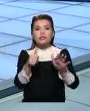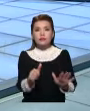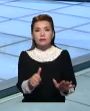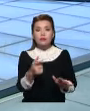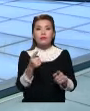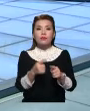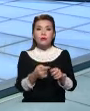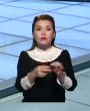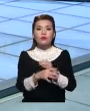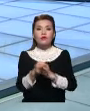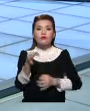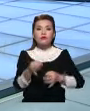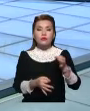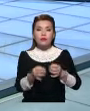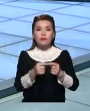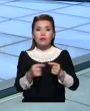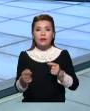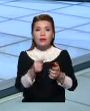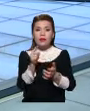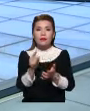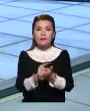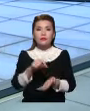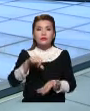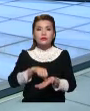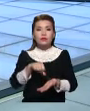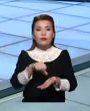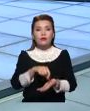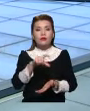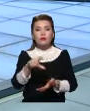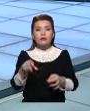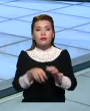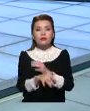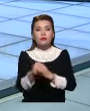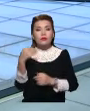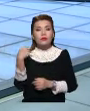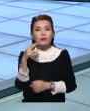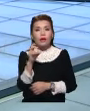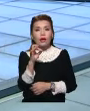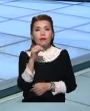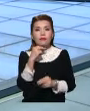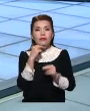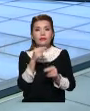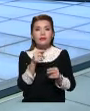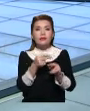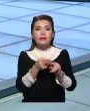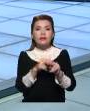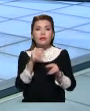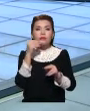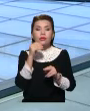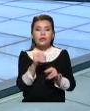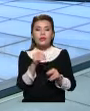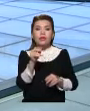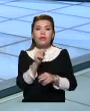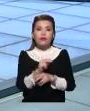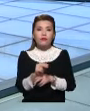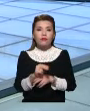также проводить судебный процесс с обязательным участием сторон. Касым-Жомарт Токаев, в свою очередь, обратил особое внимание на качество проводимых